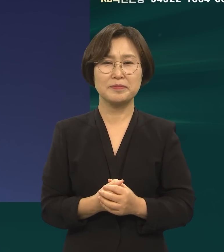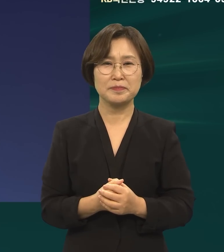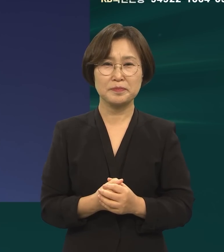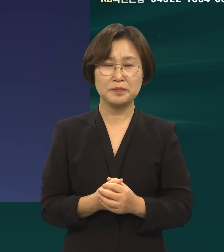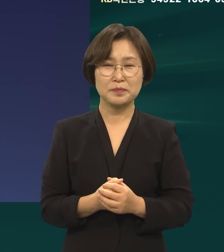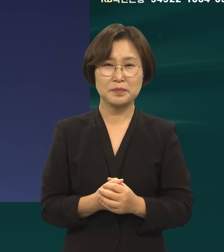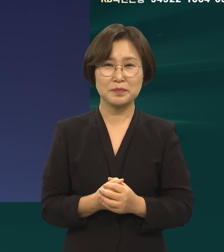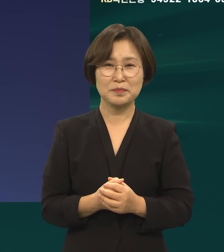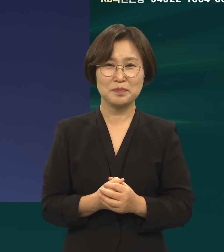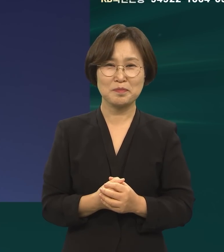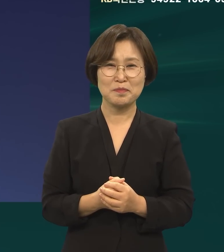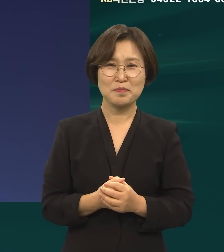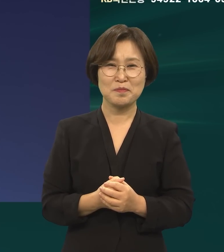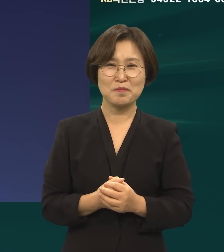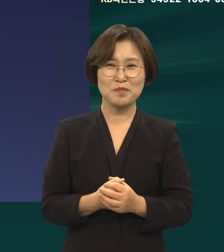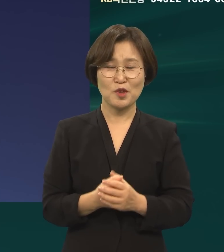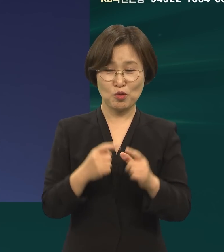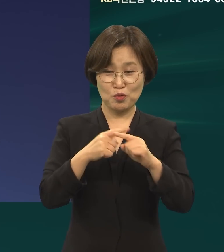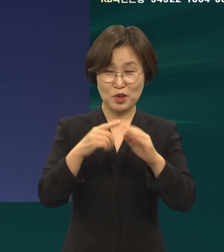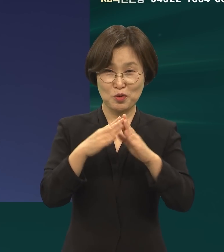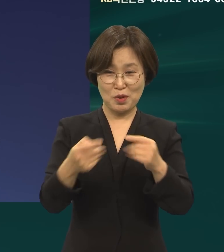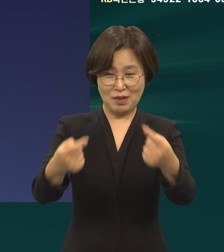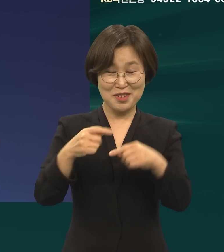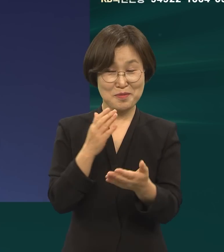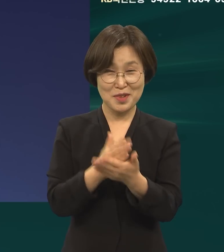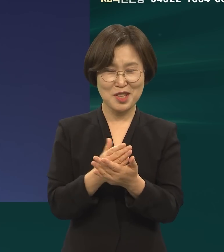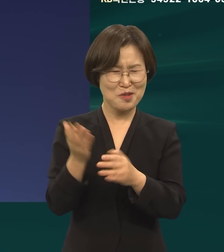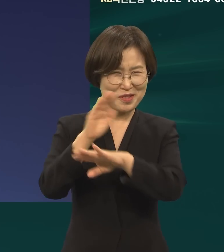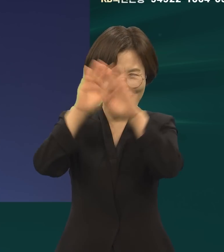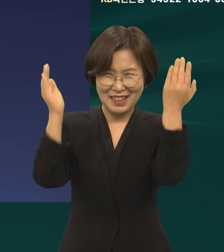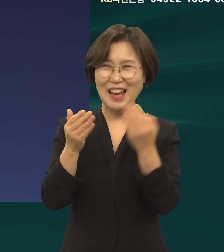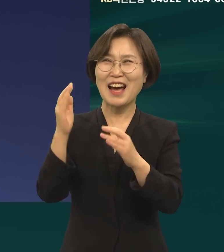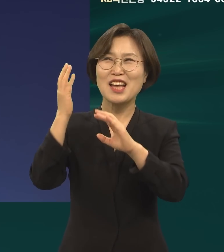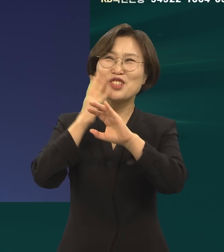우리 교회 오지 마세요. 다 천국 보내, 우리는.